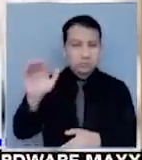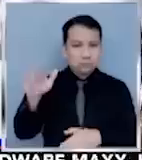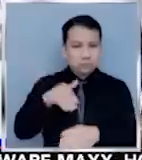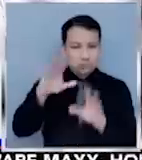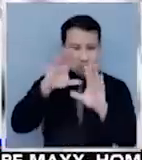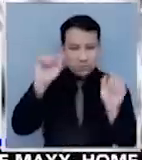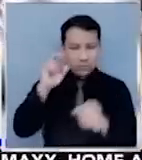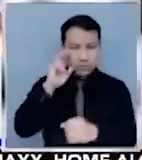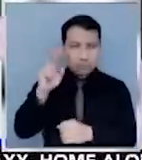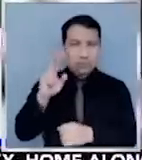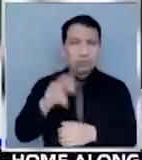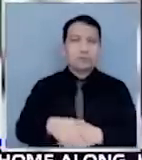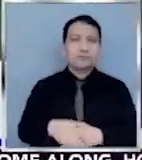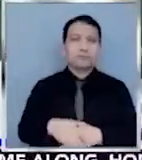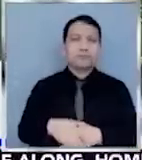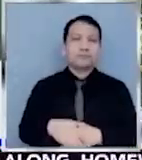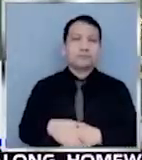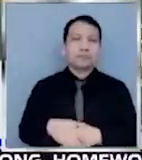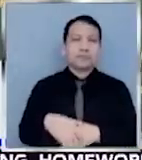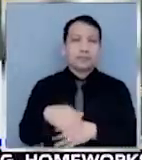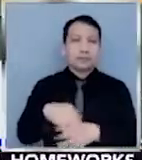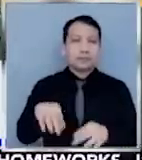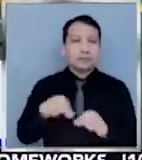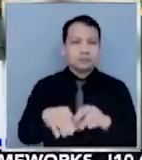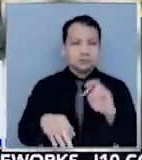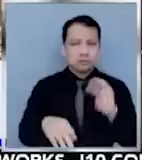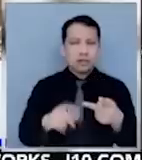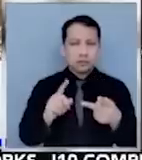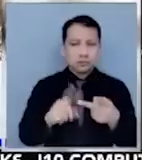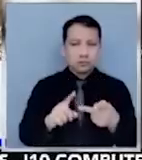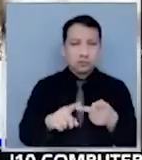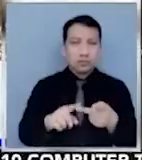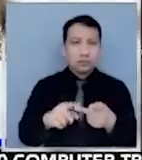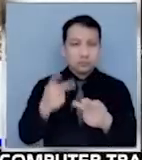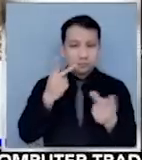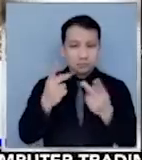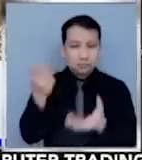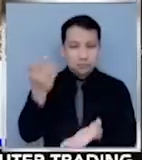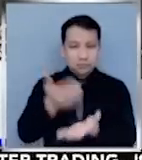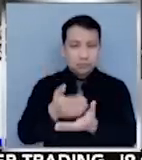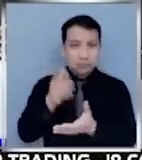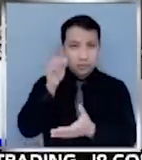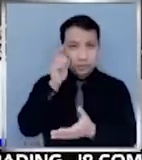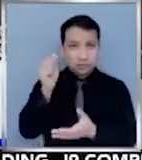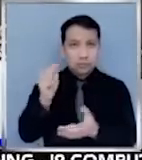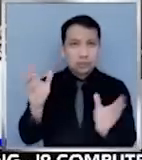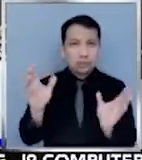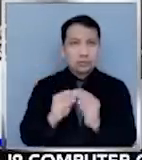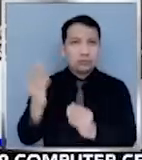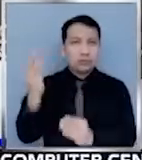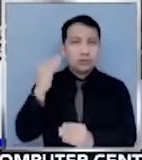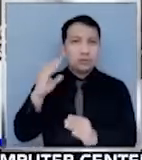call. Ikalawang pagbisita ito ni Austin na nakapulong din ni dating Pangulong Rodrigo Duterte noong